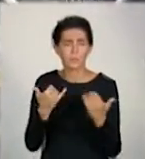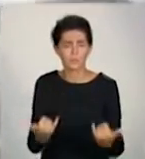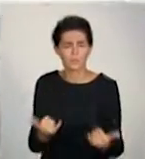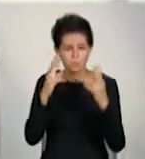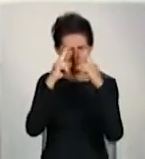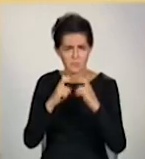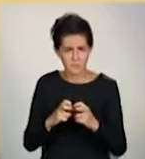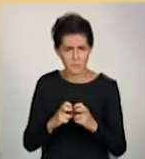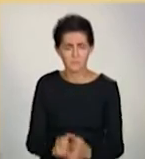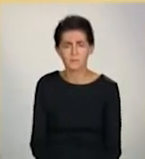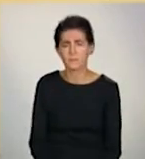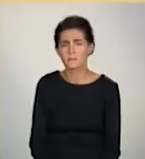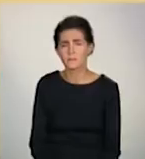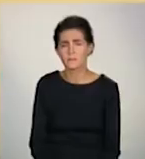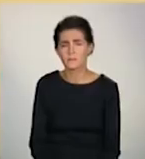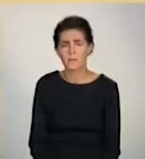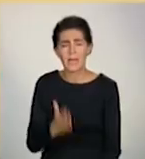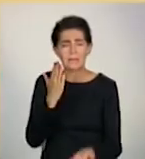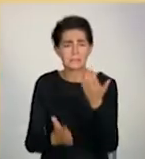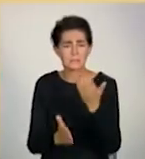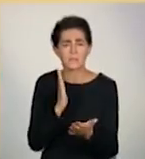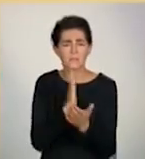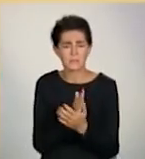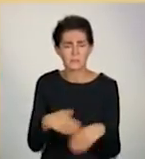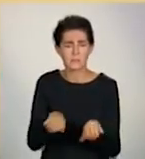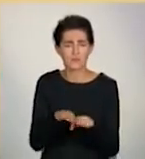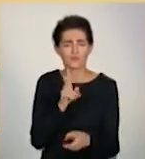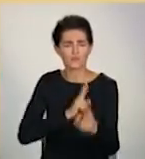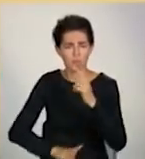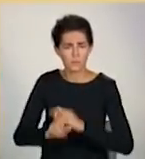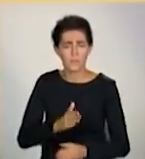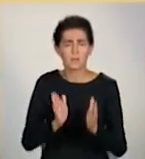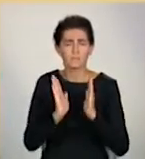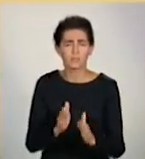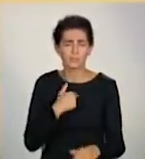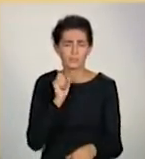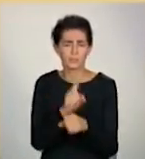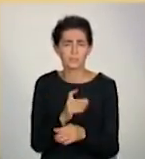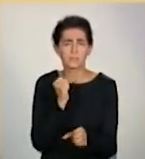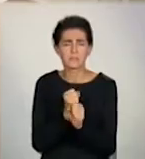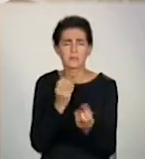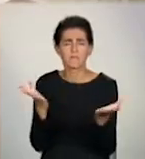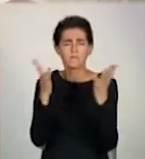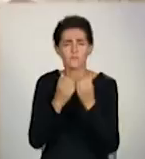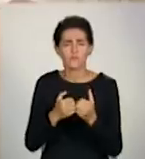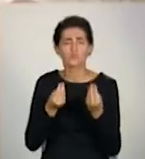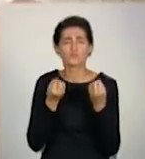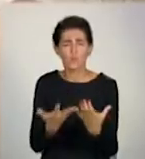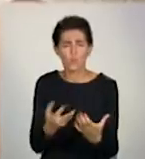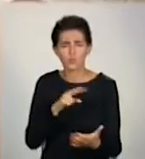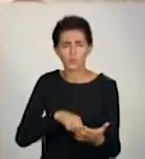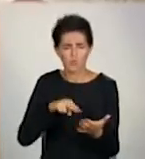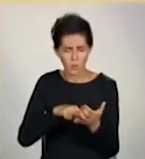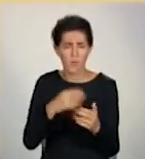розгляді. Если есть такая жалоба, я поручу, сделают предварительный расчет, сколько это будет стоить. Этот вопрос в